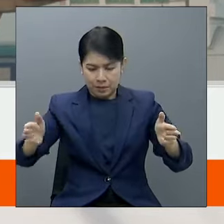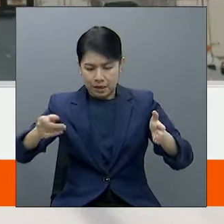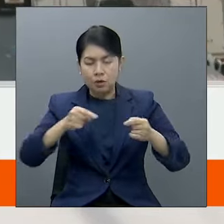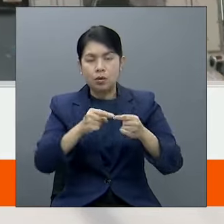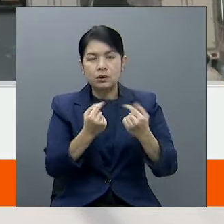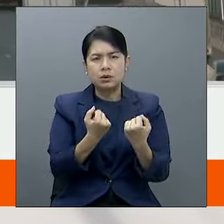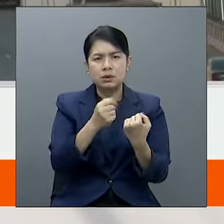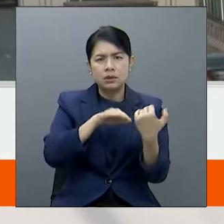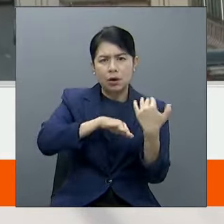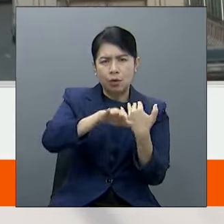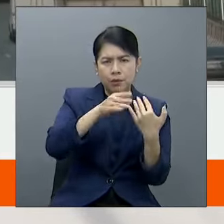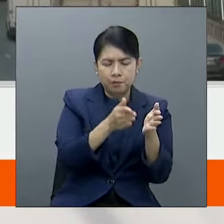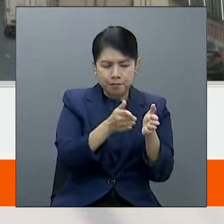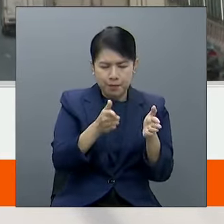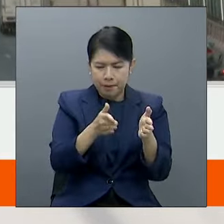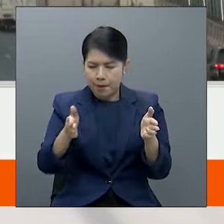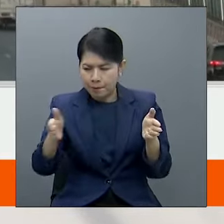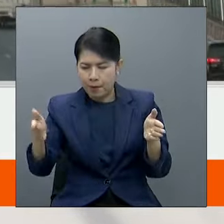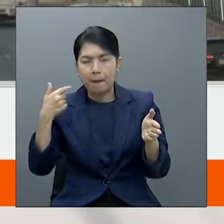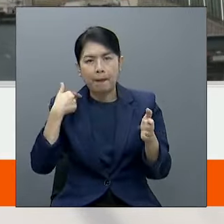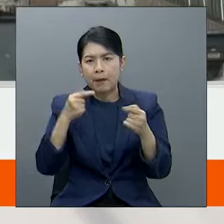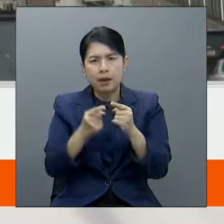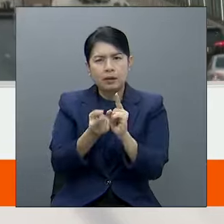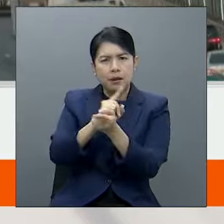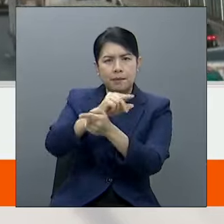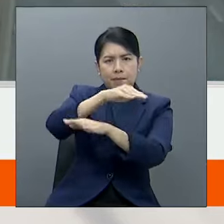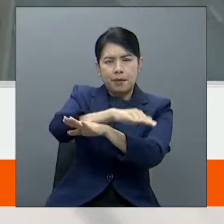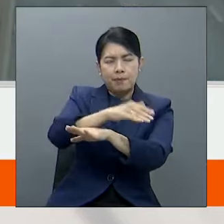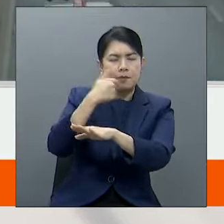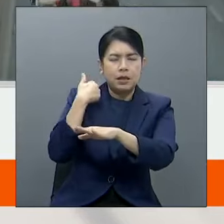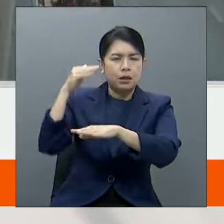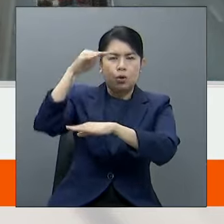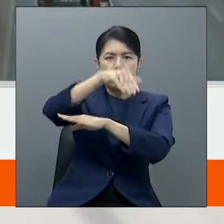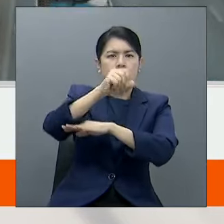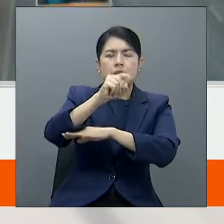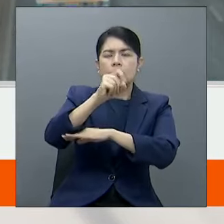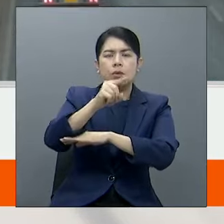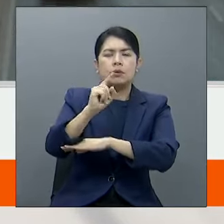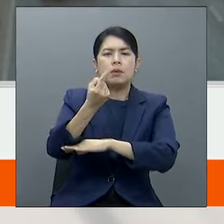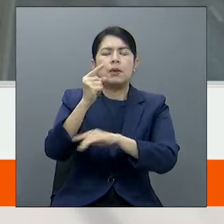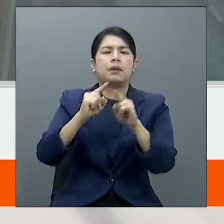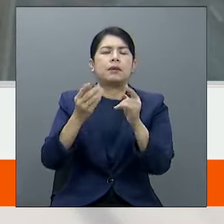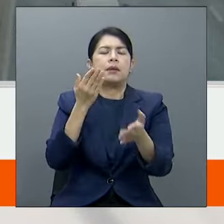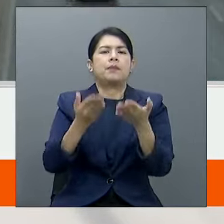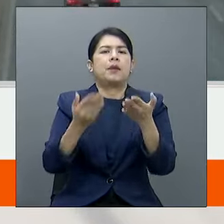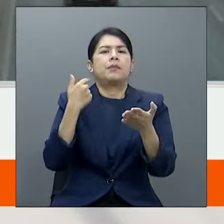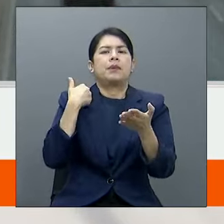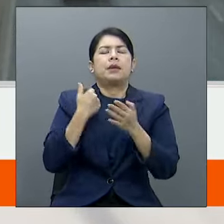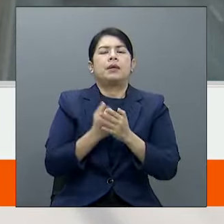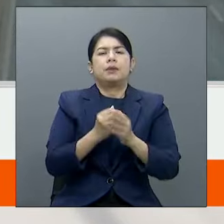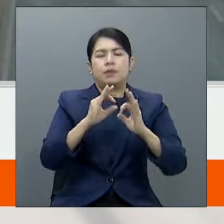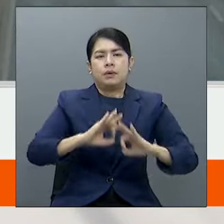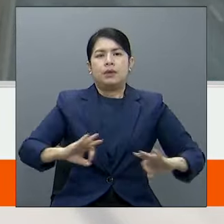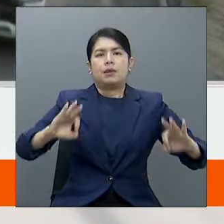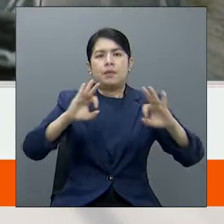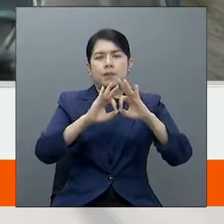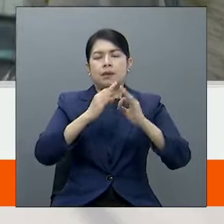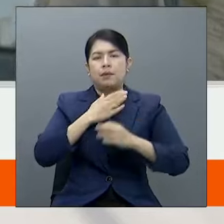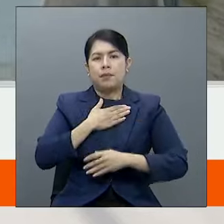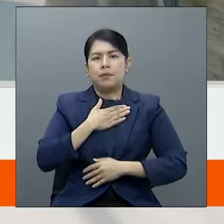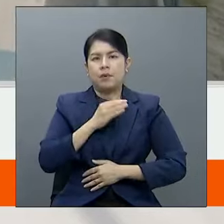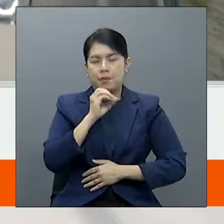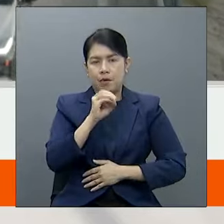างอินเตอร์เชนนะครับหรือว่าทำทางยกระดับเรียนกันทั้งหมดเลยเนี่ยประเด็นหนึ่งอันนี้เรียนตาม